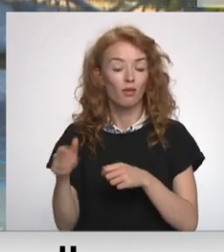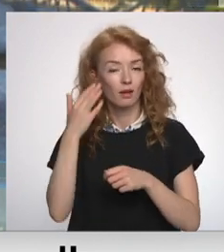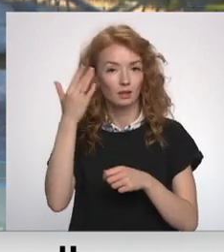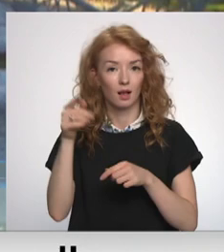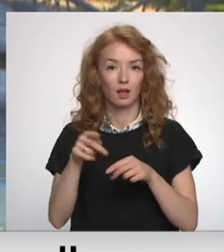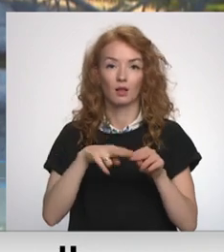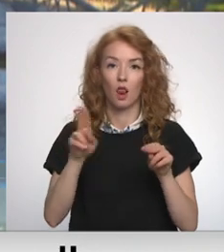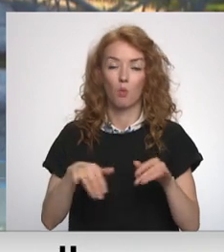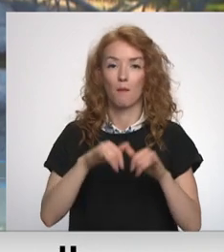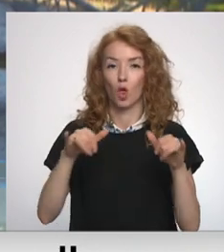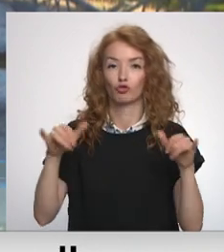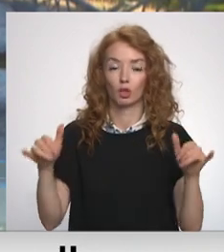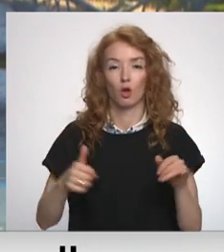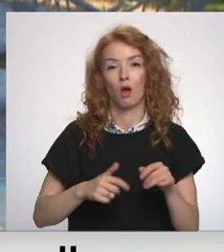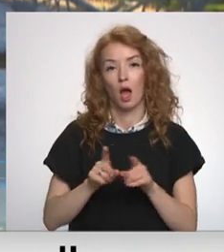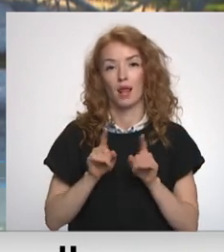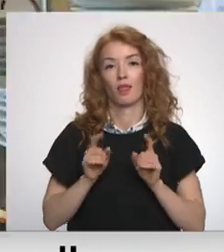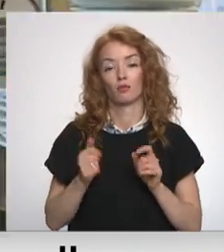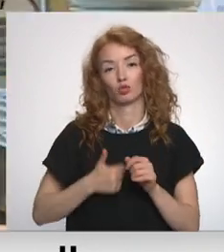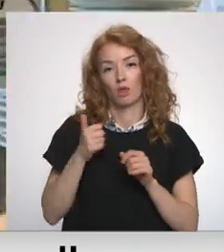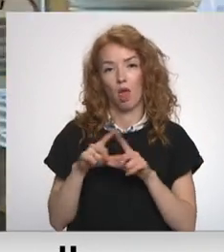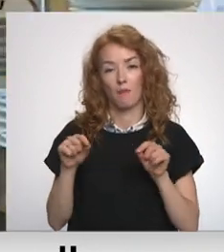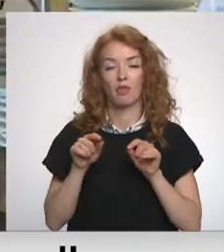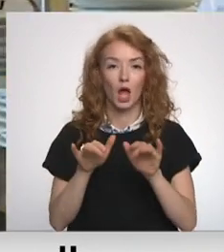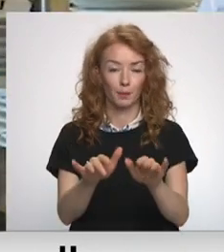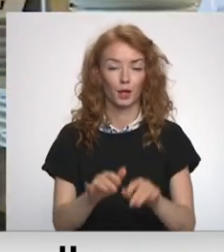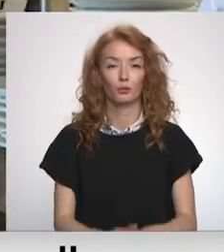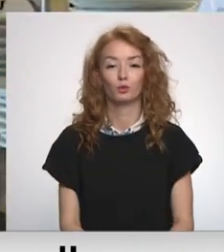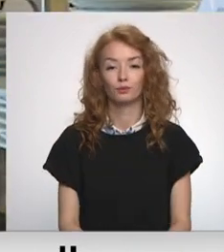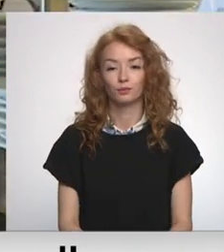tas ļaus paplašināt uzņēmējdarbību.